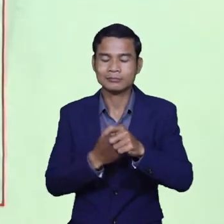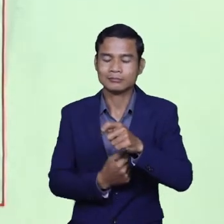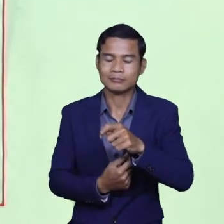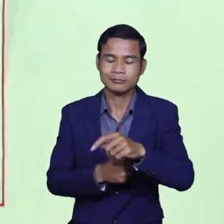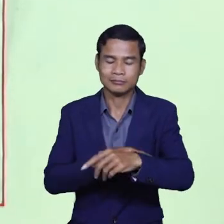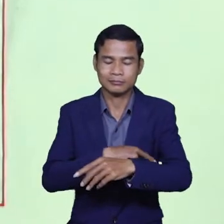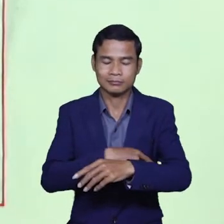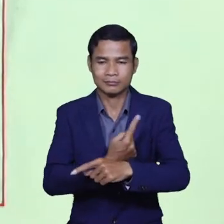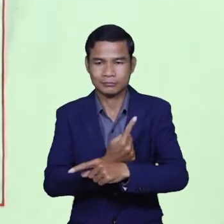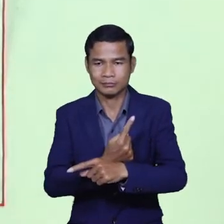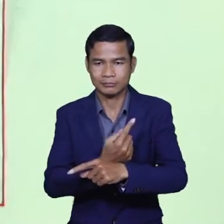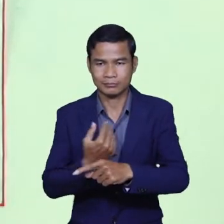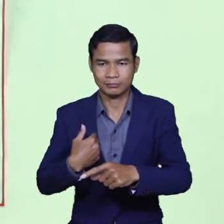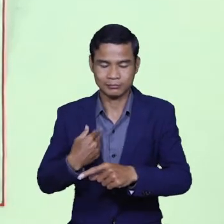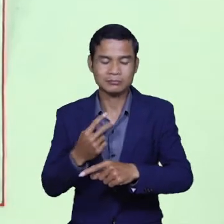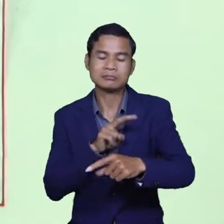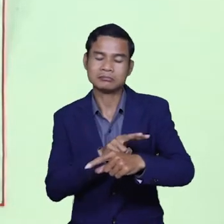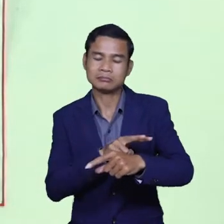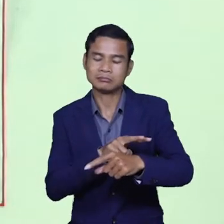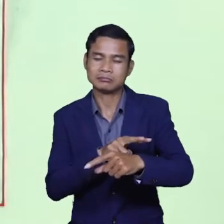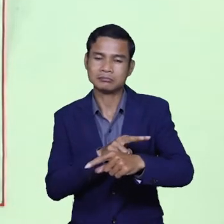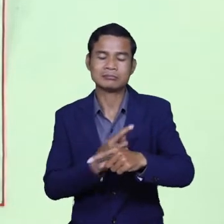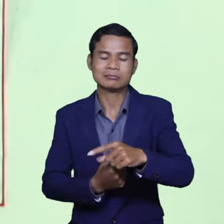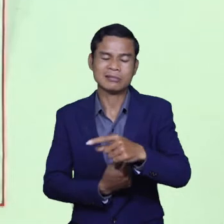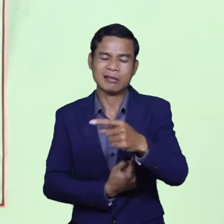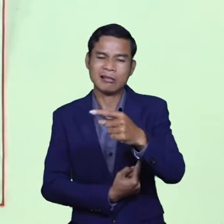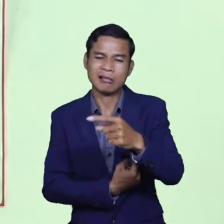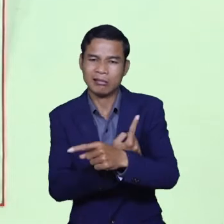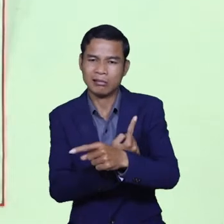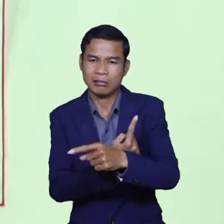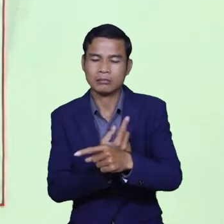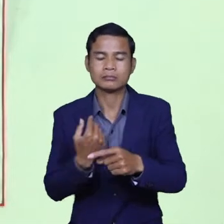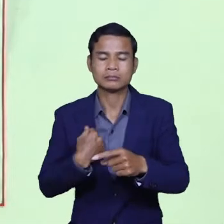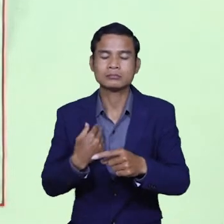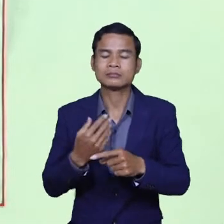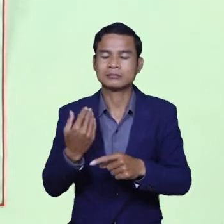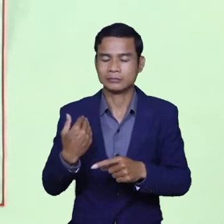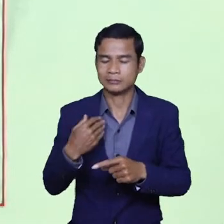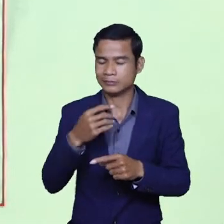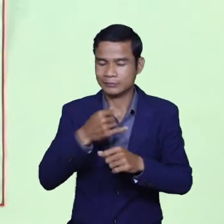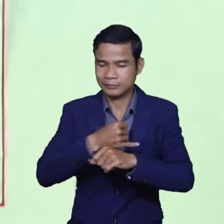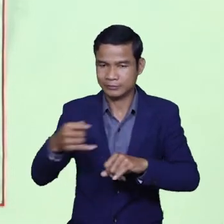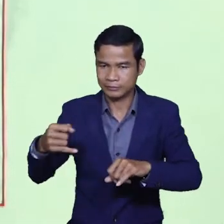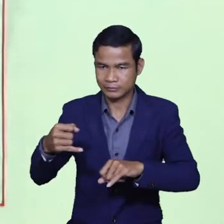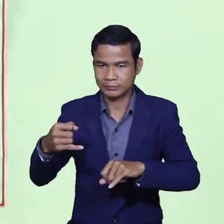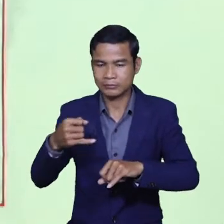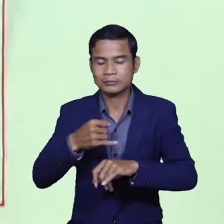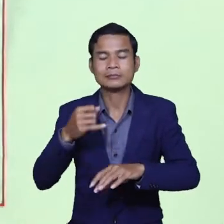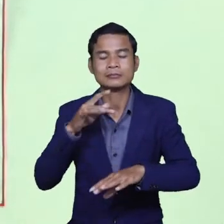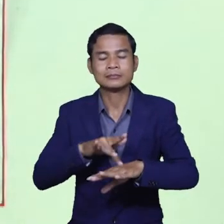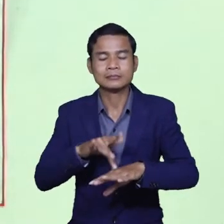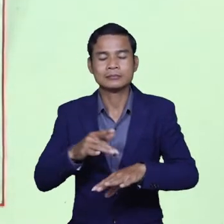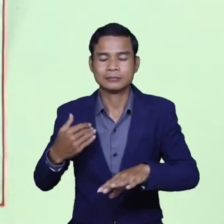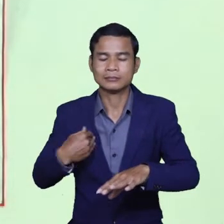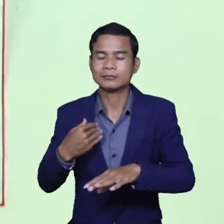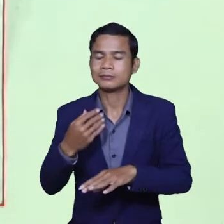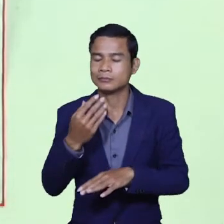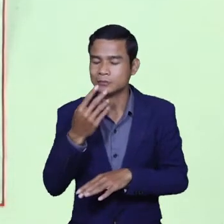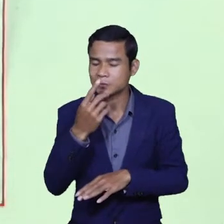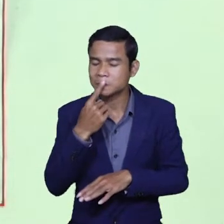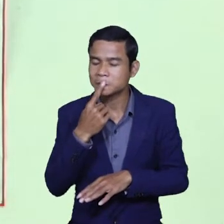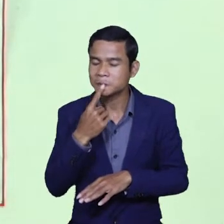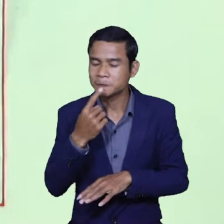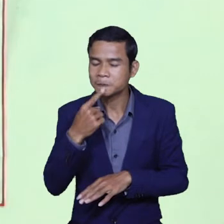បានទៅចាទំលុះចាសាច់ដុំឬស្បែករហូតទៅប៉ះនឹងសរសៃឈាមចាប